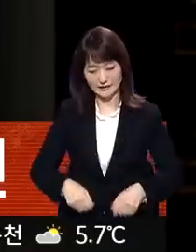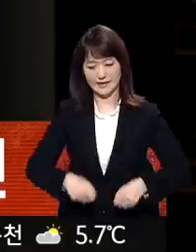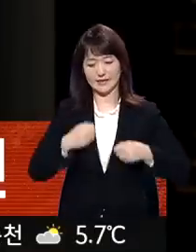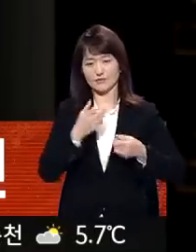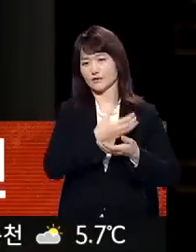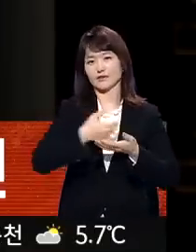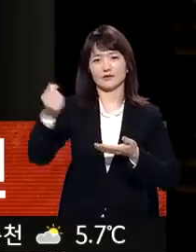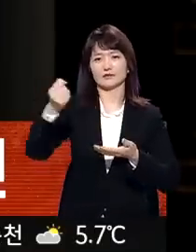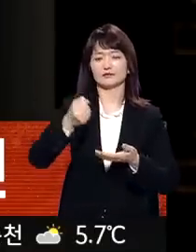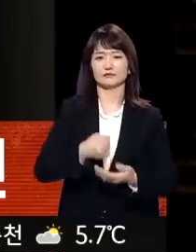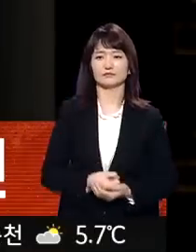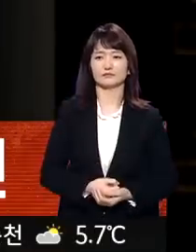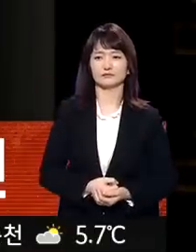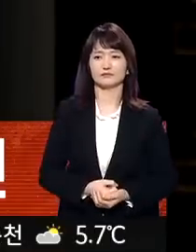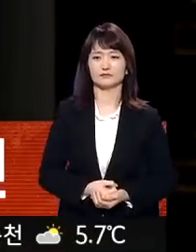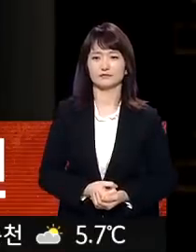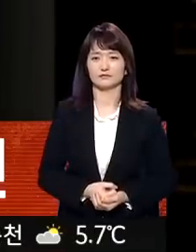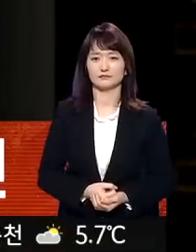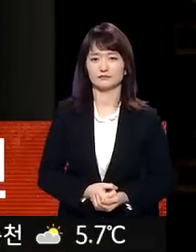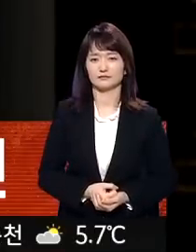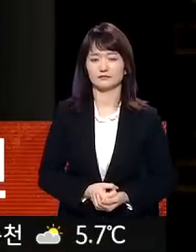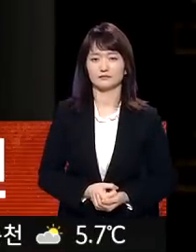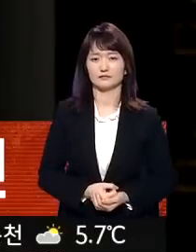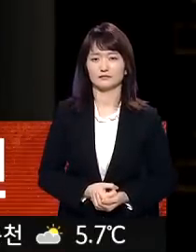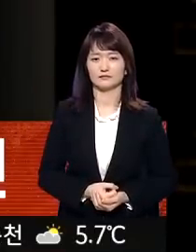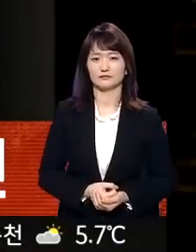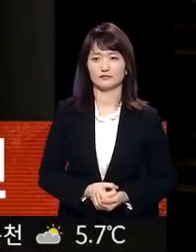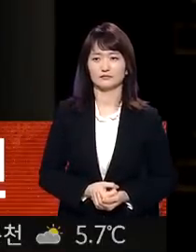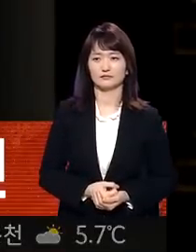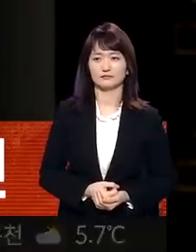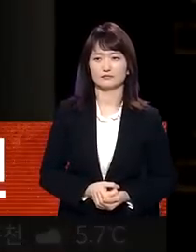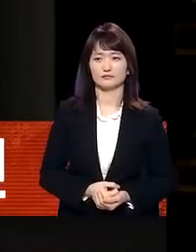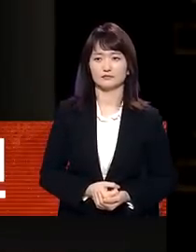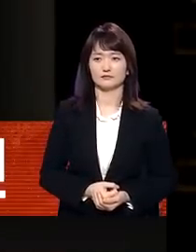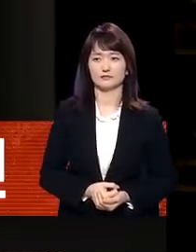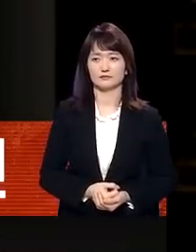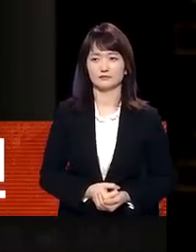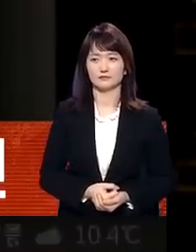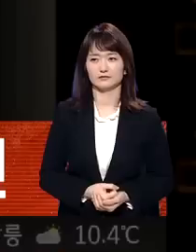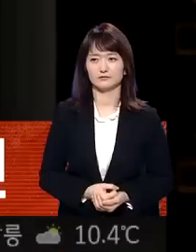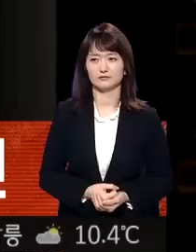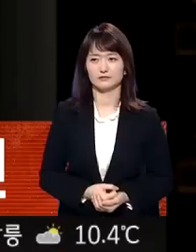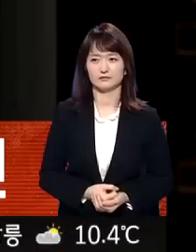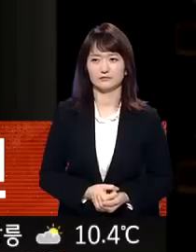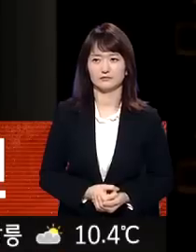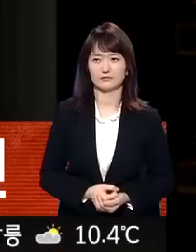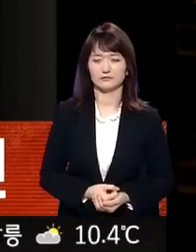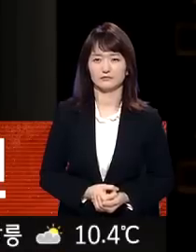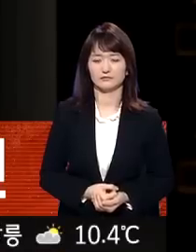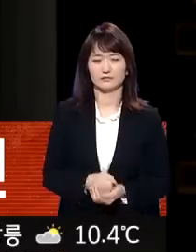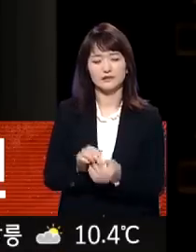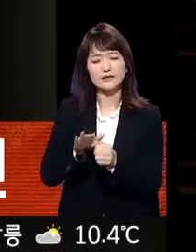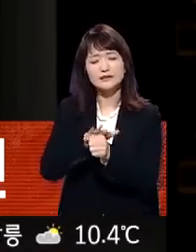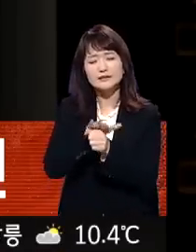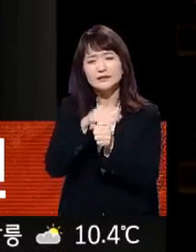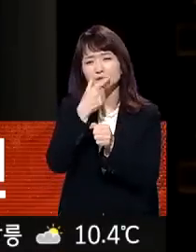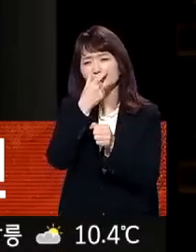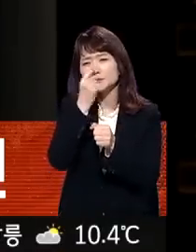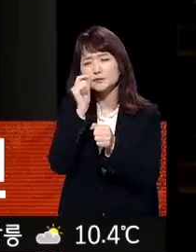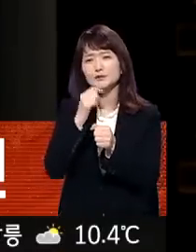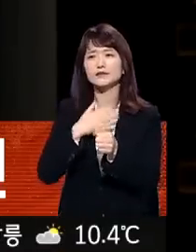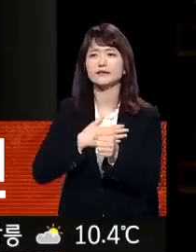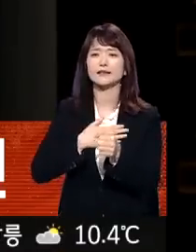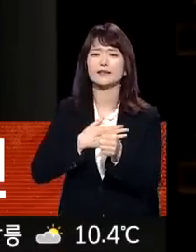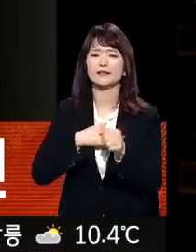거. 입을 빼서 가는 거 그리고 저렇게 어떻게 보면 저런 게 약간 애정 결핍 그러니까 대단히 내가